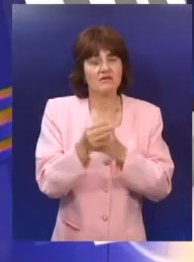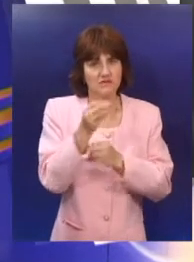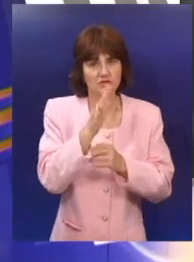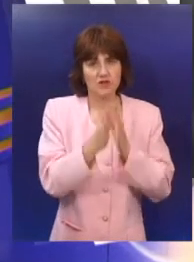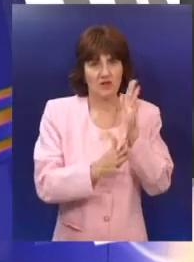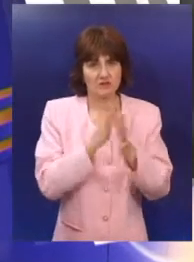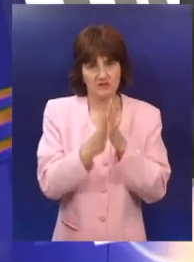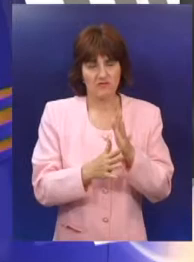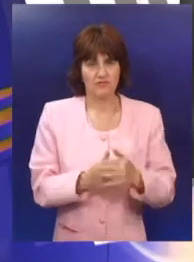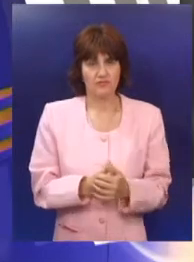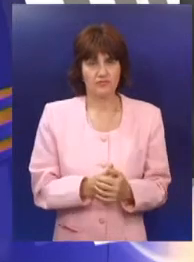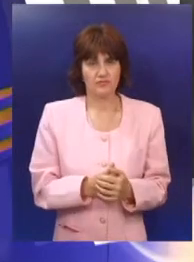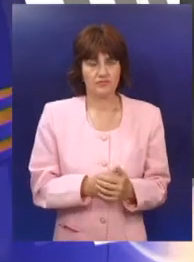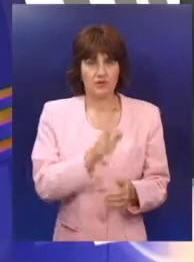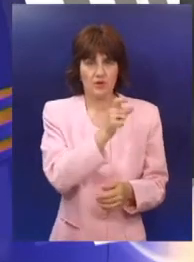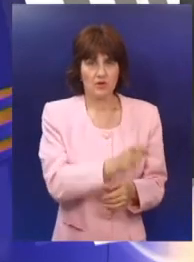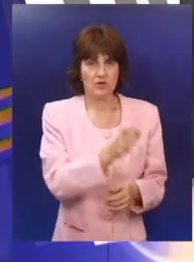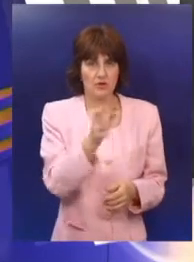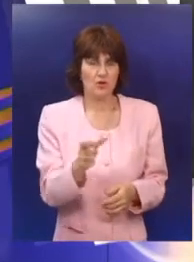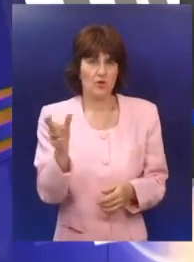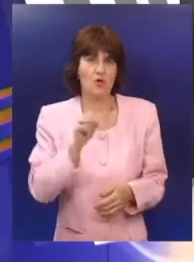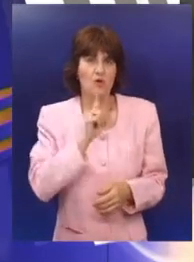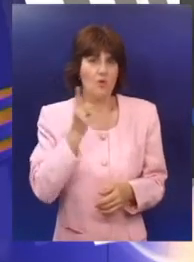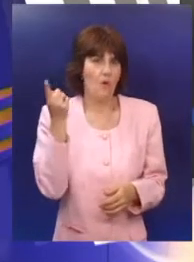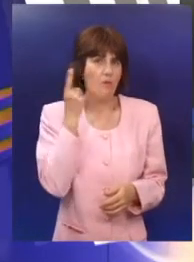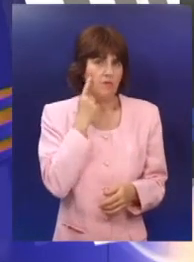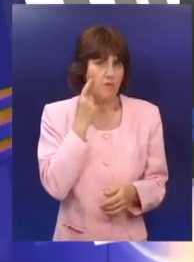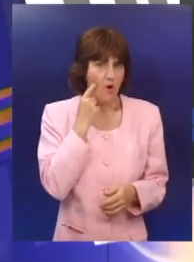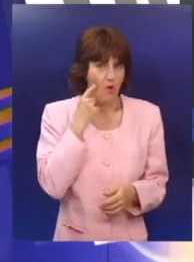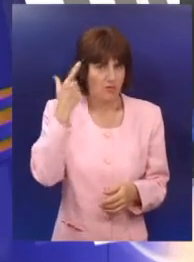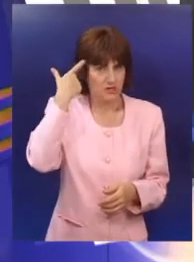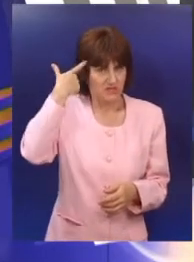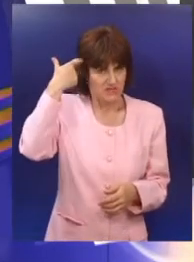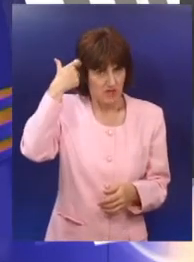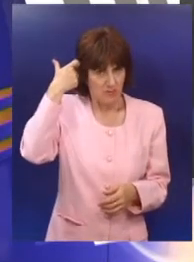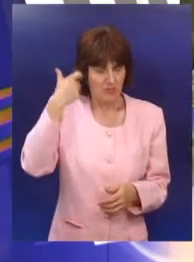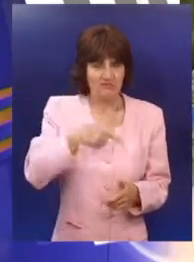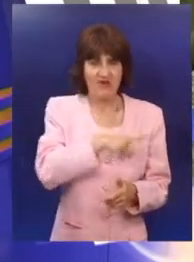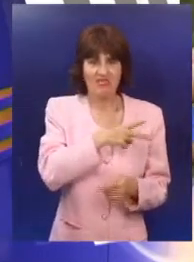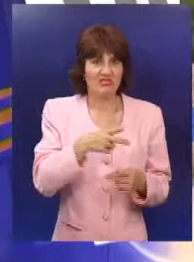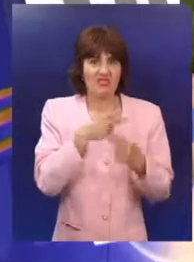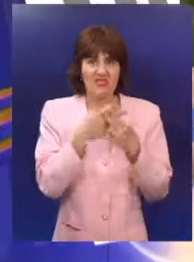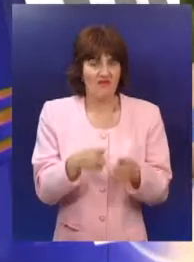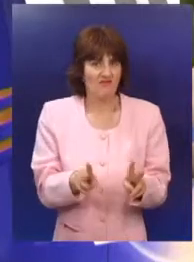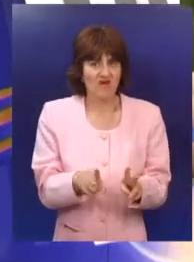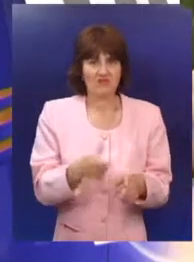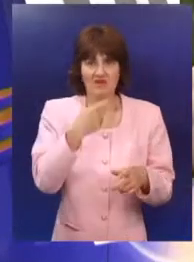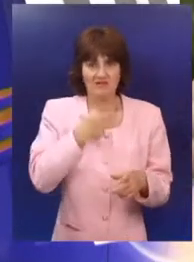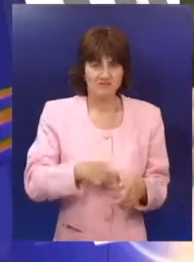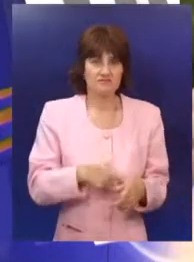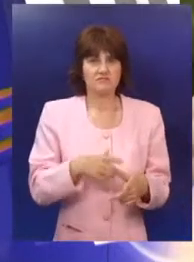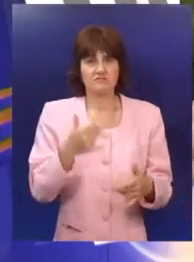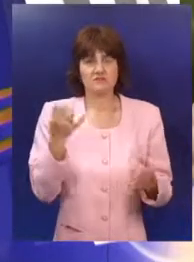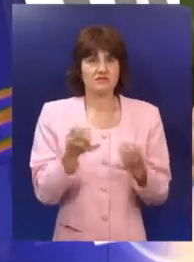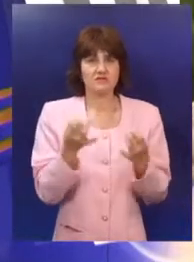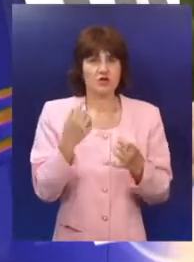pričati. Kod osoba koje pokušaju samoubistvo uvek je isto početno uverenje da ne vrede dovoljno uz šta